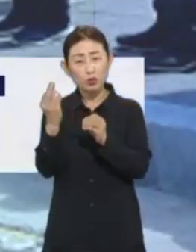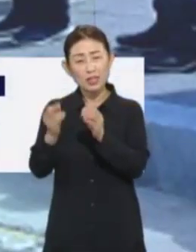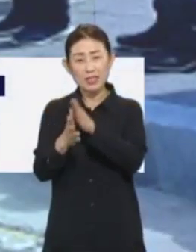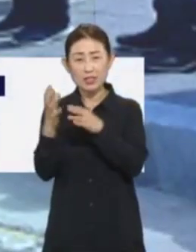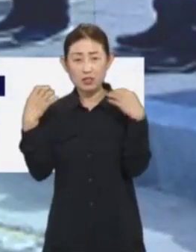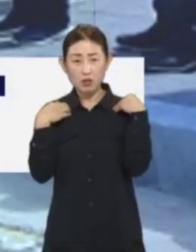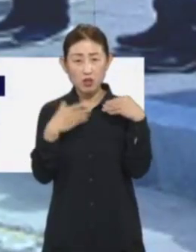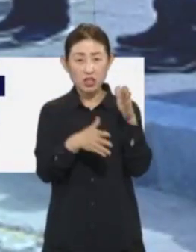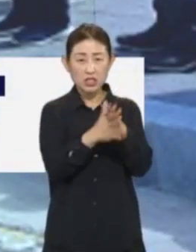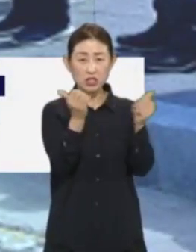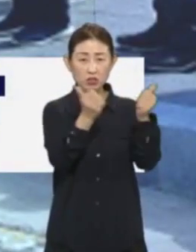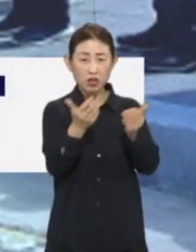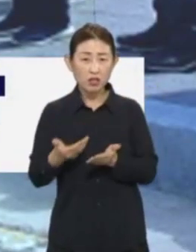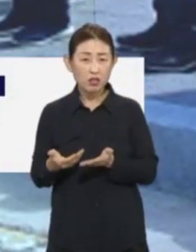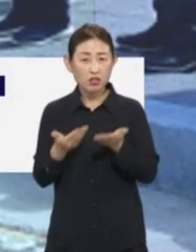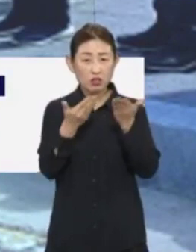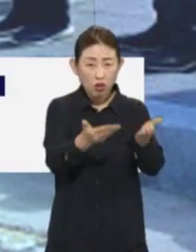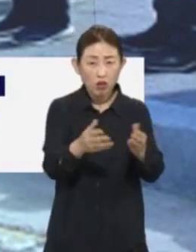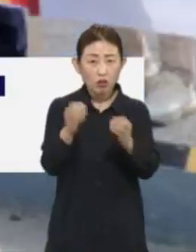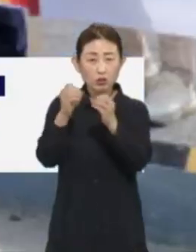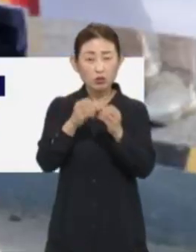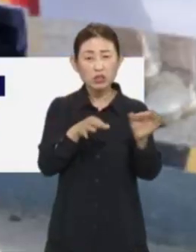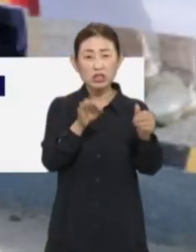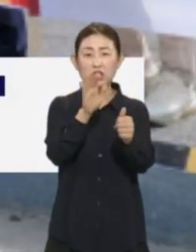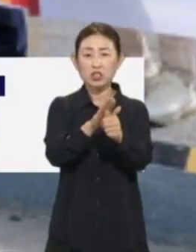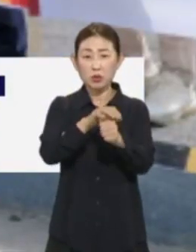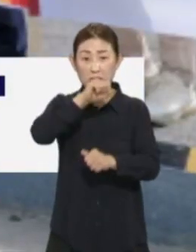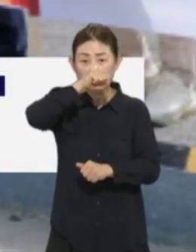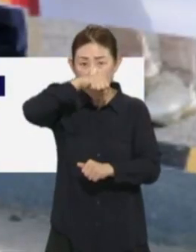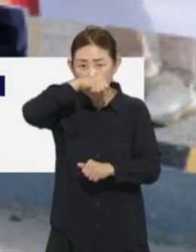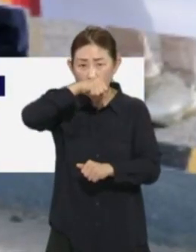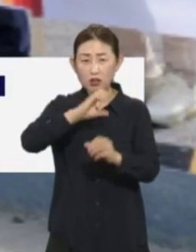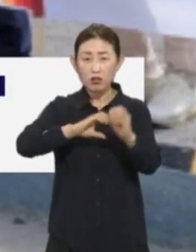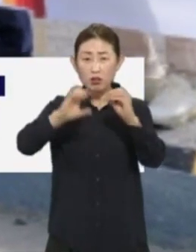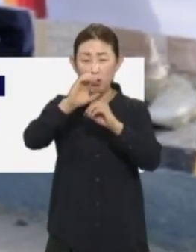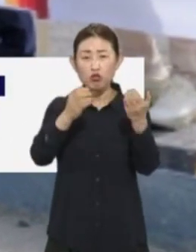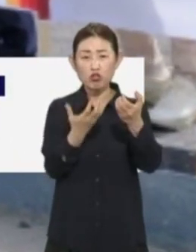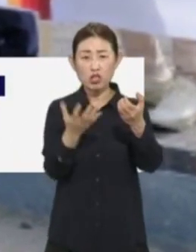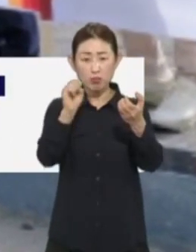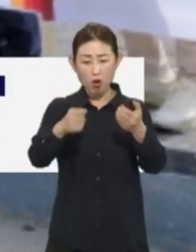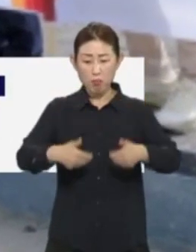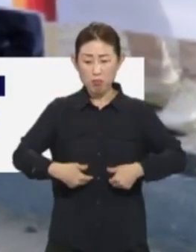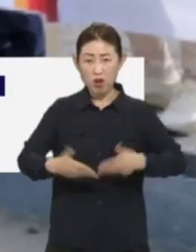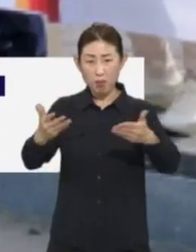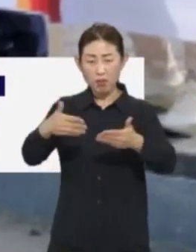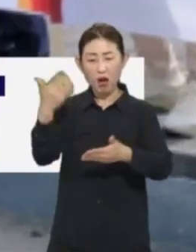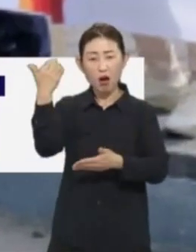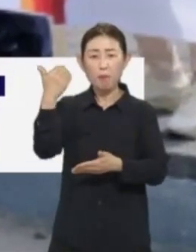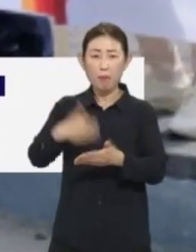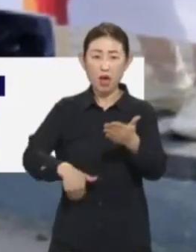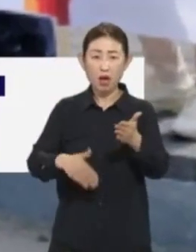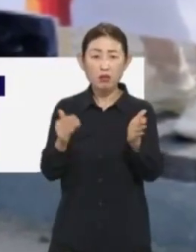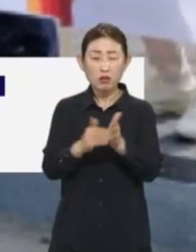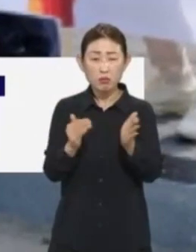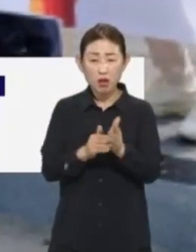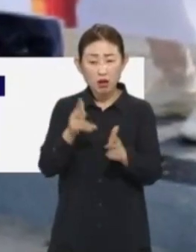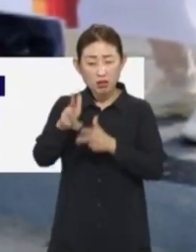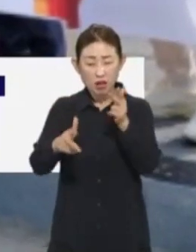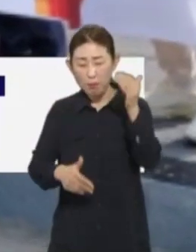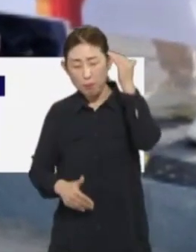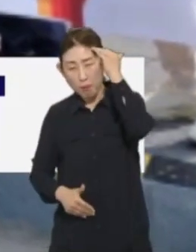논산시의회가 시가 제출한 전통시장 지원 등 추경 예산안 90억 원을 불필요하다며 삭감해 현안 사업에